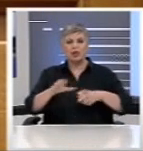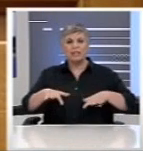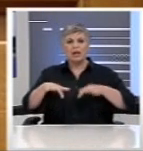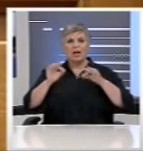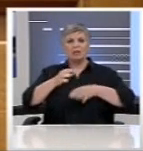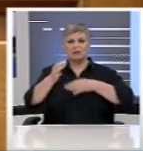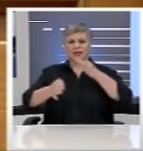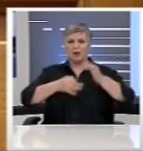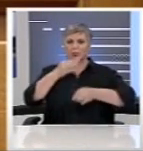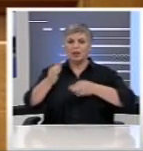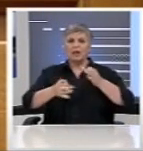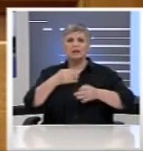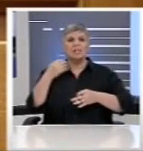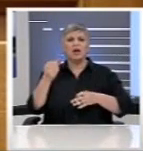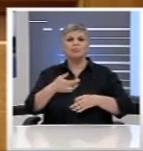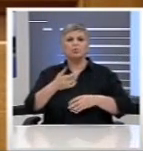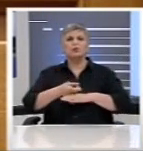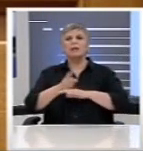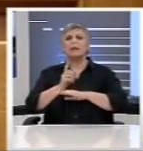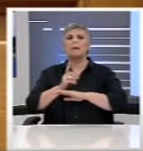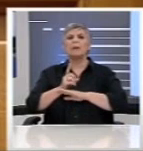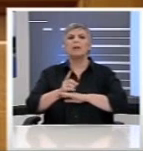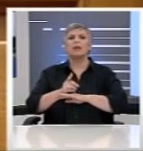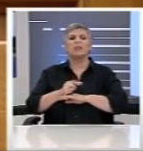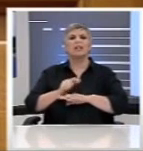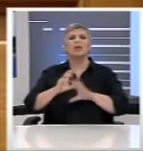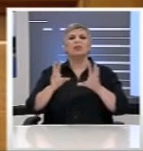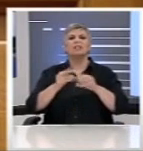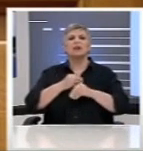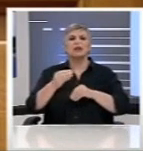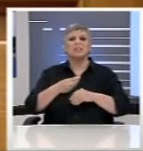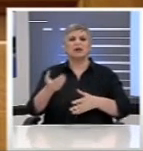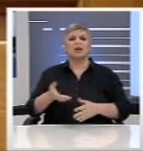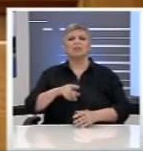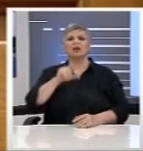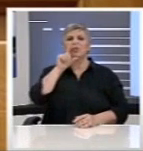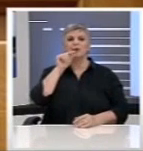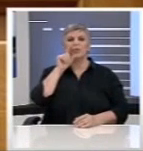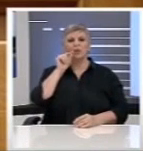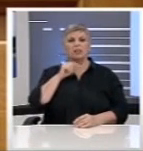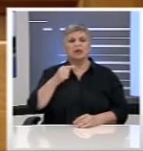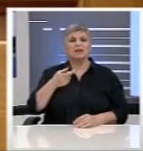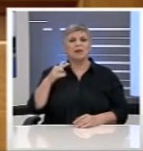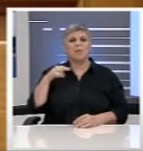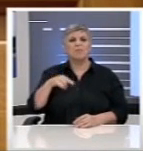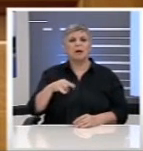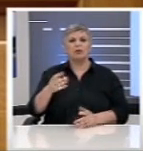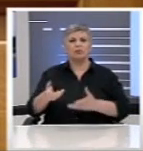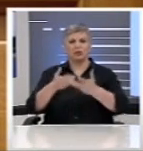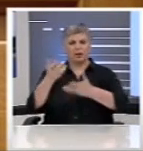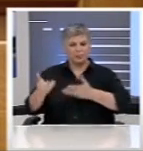αφιέρωσε για να σχολιάσει τα tweet του κ. Καμένου και τις αναρτήσεις στο Facebook του κ. Πολάκη.